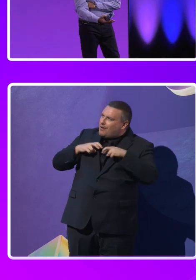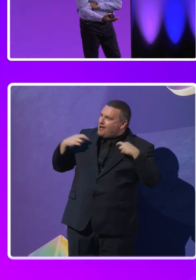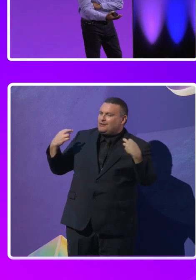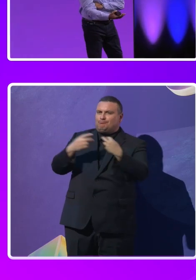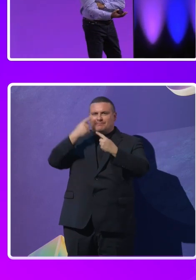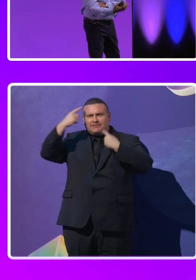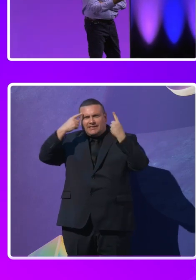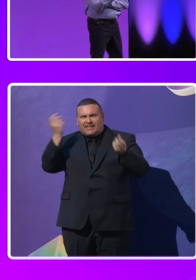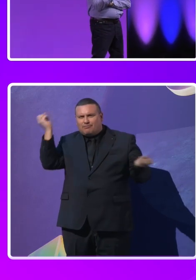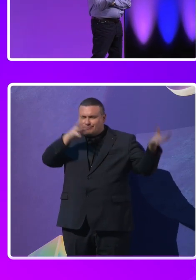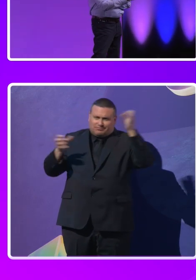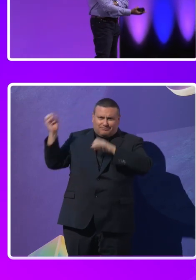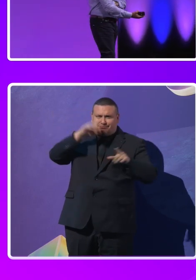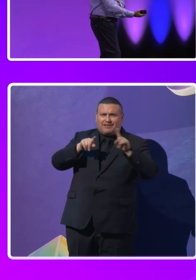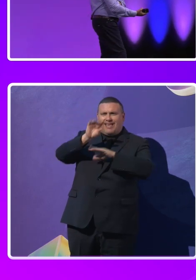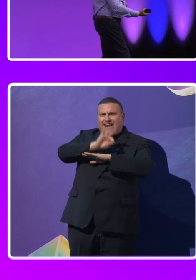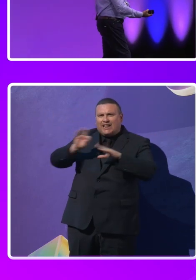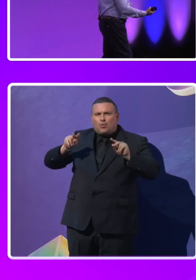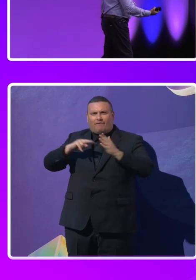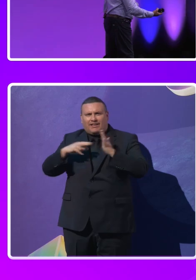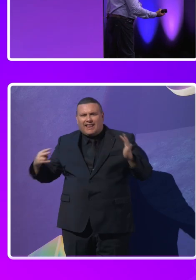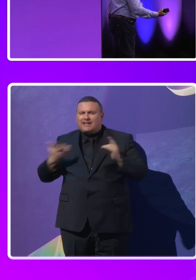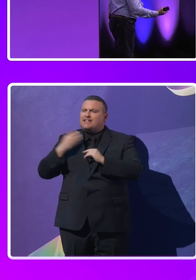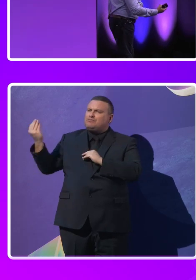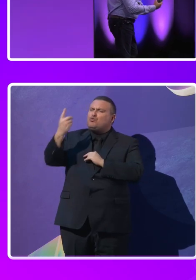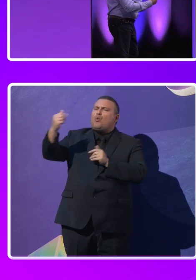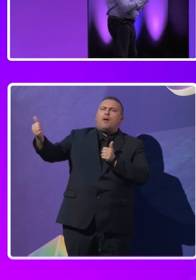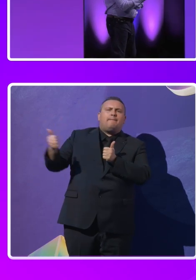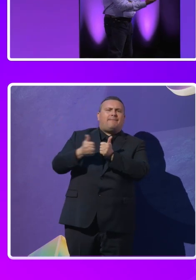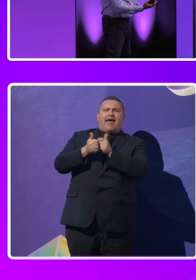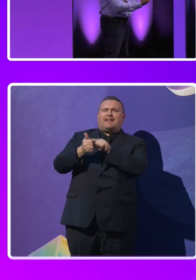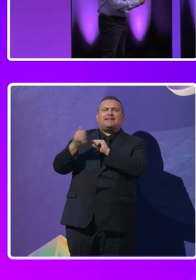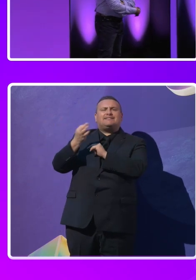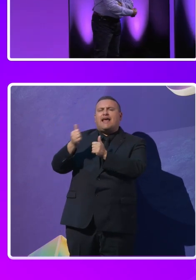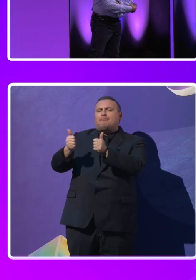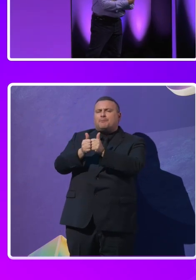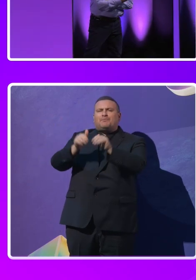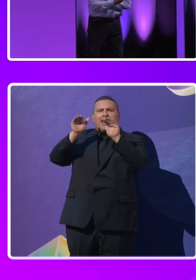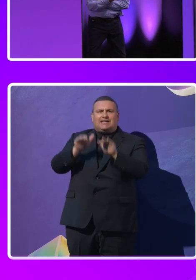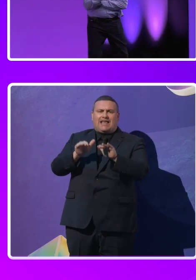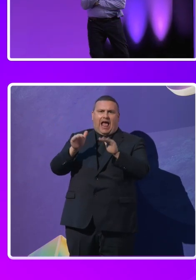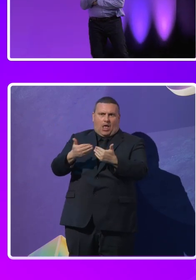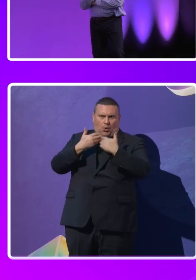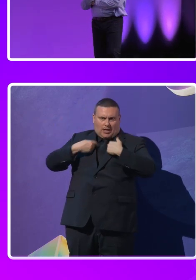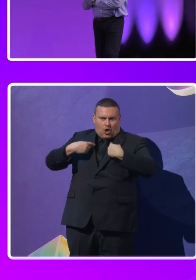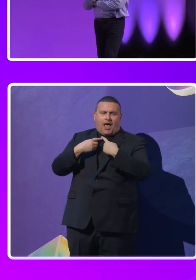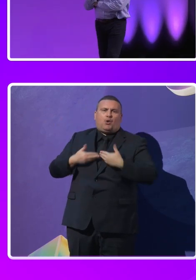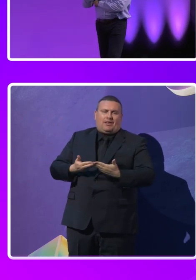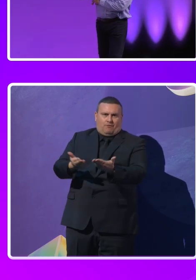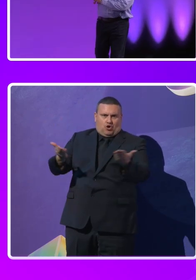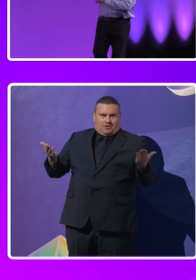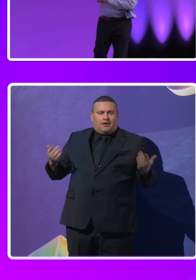delle architetture tecniche è un posto dove troverete sempre un partner che vi assisterà e ci aiuterà nel portare avanti queste